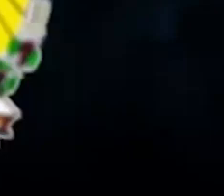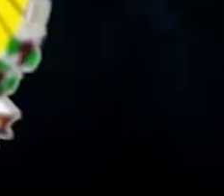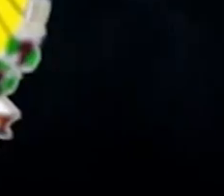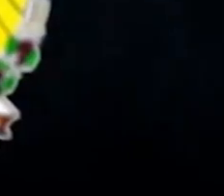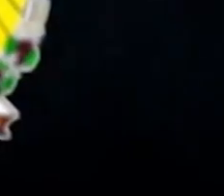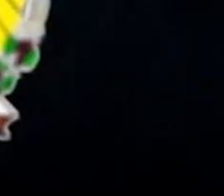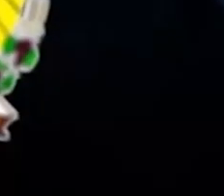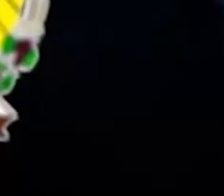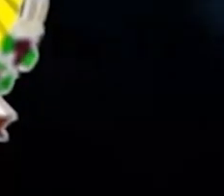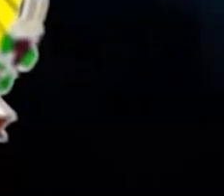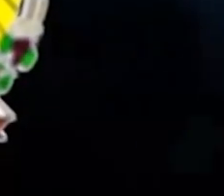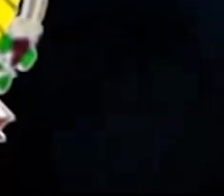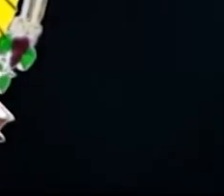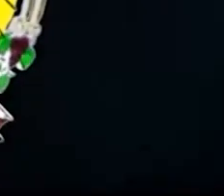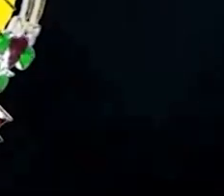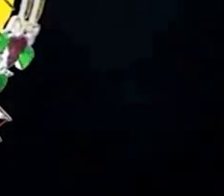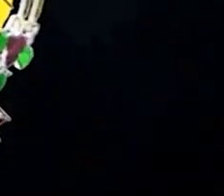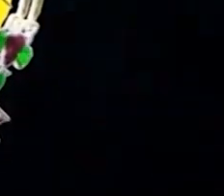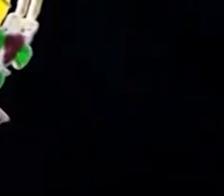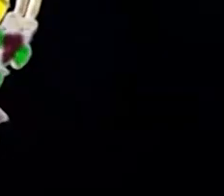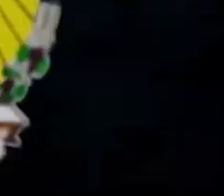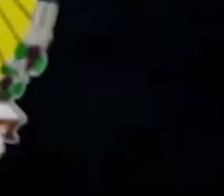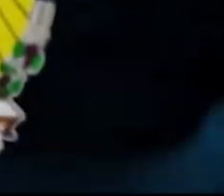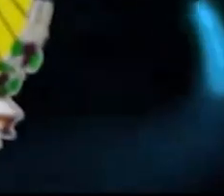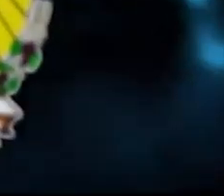كون وتولد منيا